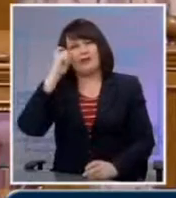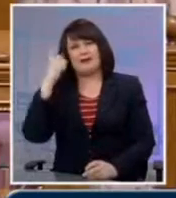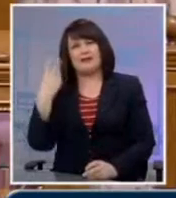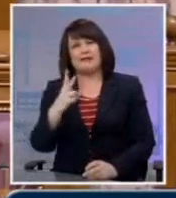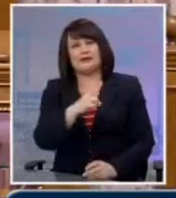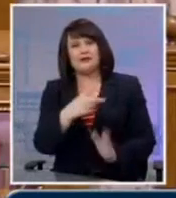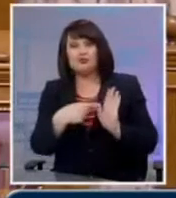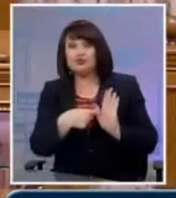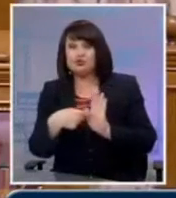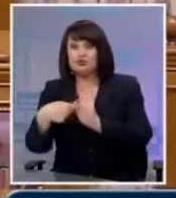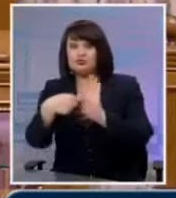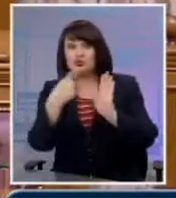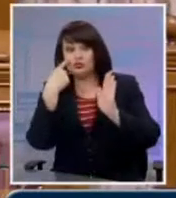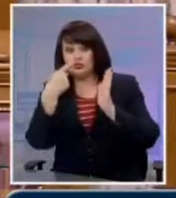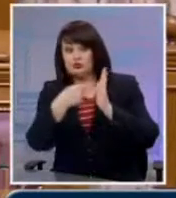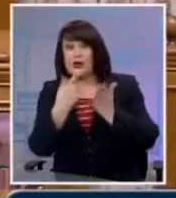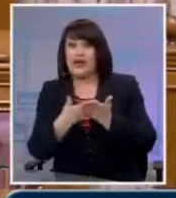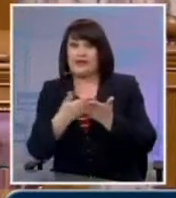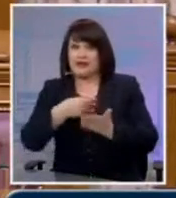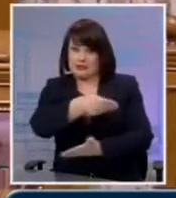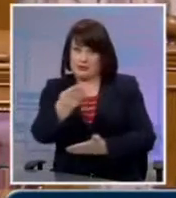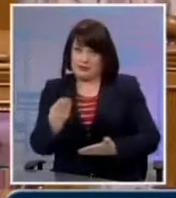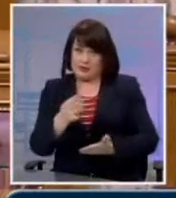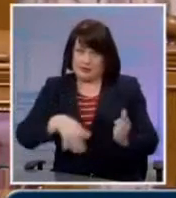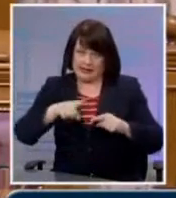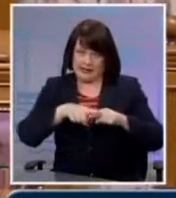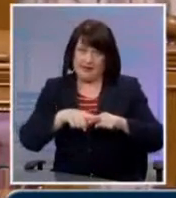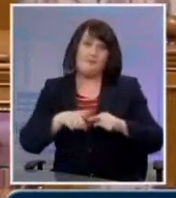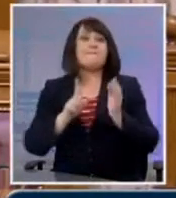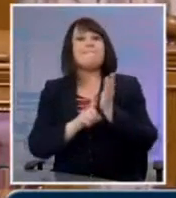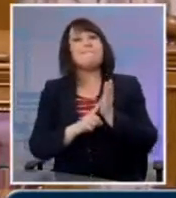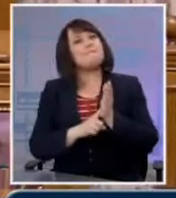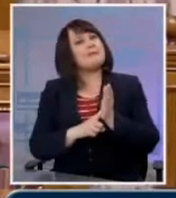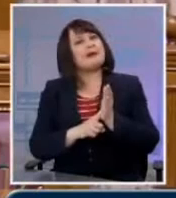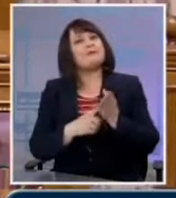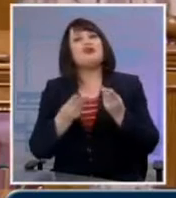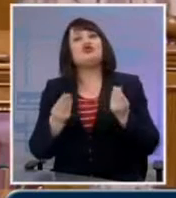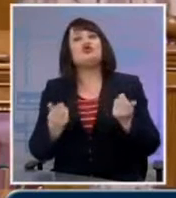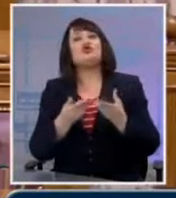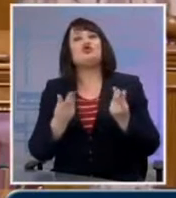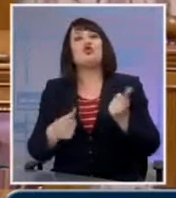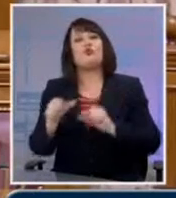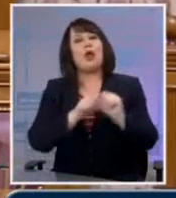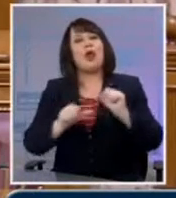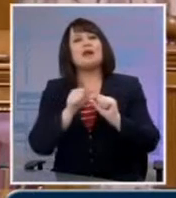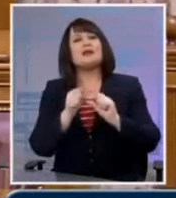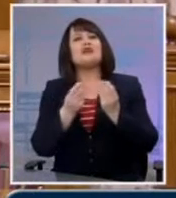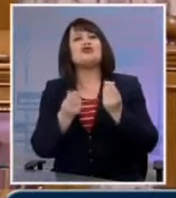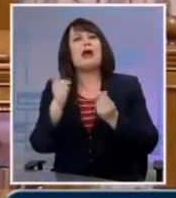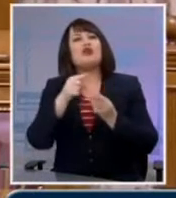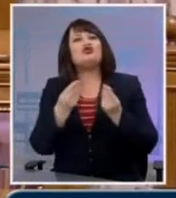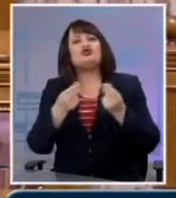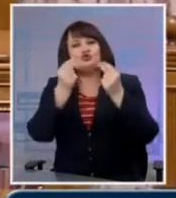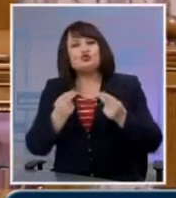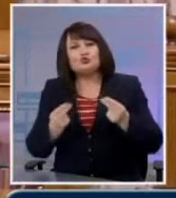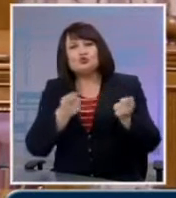να παρουσιάζει, και αδειοδοτούνται εννοείται την Τράπεζα της Ελλάδος, πρέπει να παρουσιάζει μεθόδους αναδιάρθρωσης οφειλών εναλλακτικές